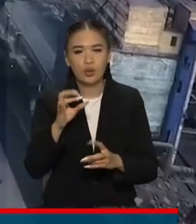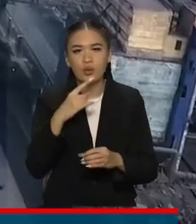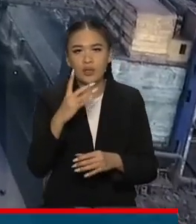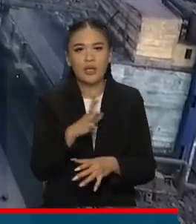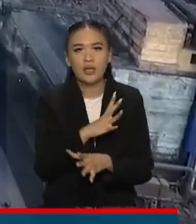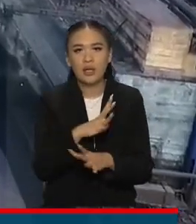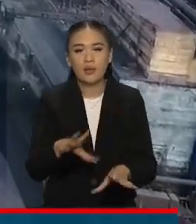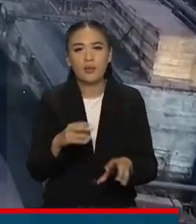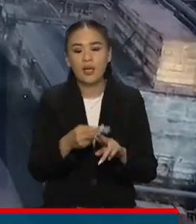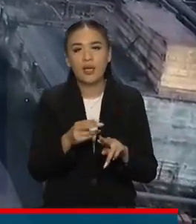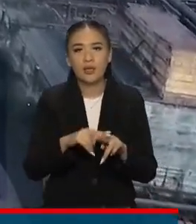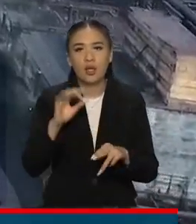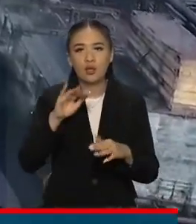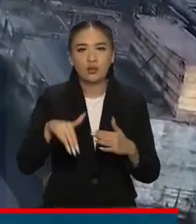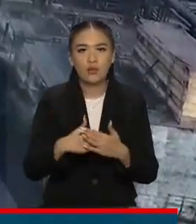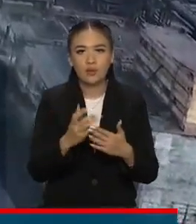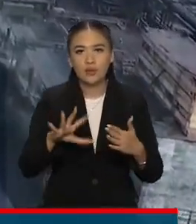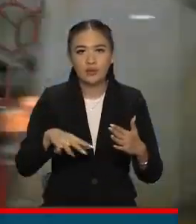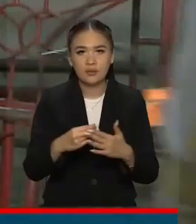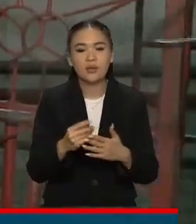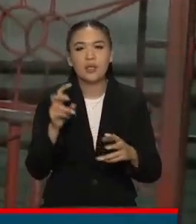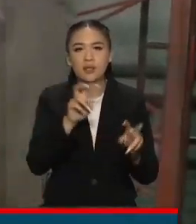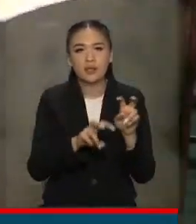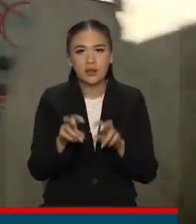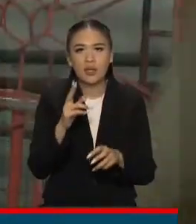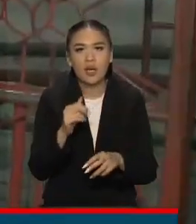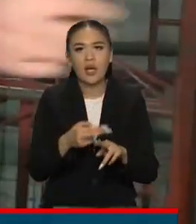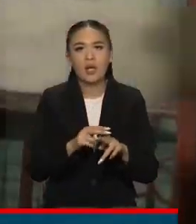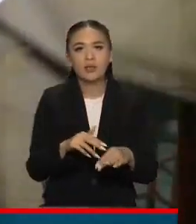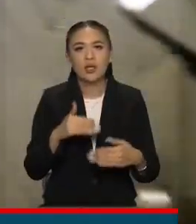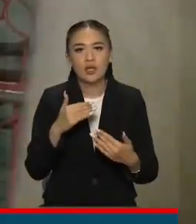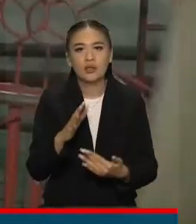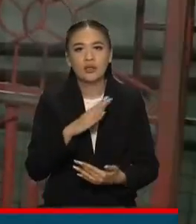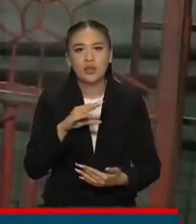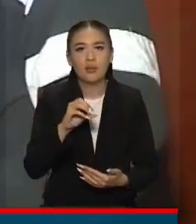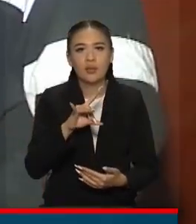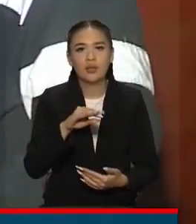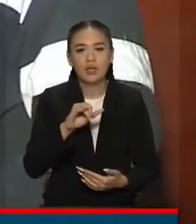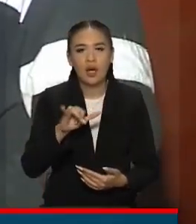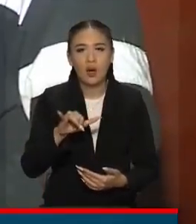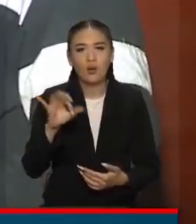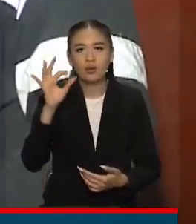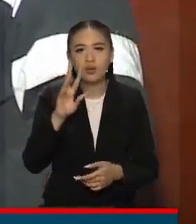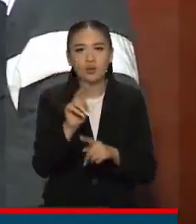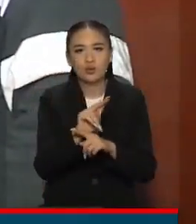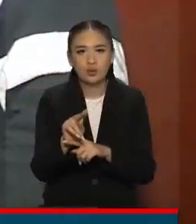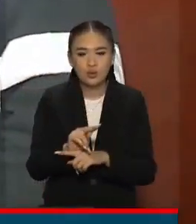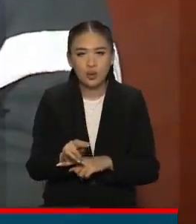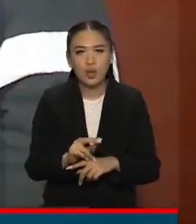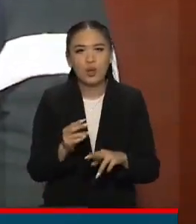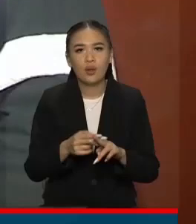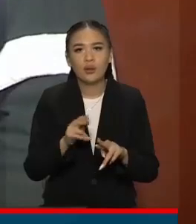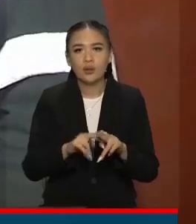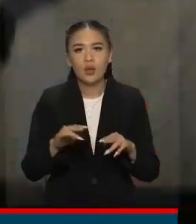Бірақ жаңа инвестор іздестіріліп жатқанын да жасырмады. Себебі ArcelorMittal Теміртаудың қожайындары қондырғыларды жөндеу және инвестиция